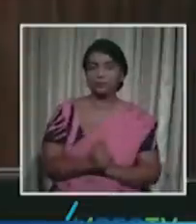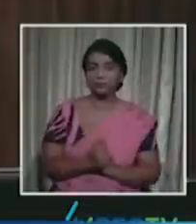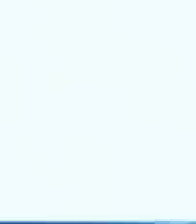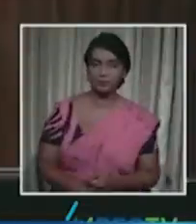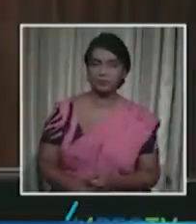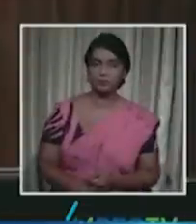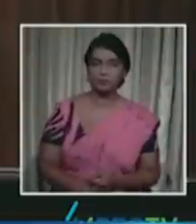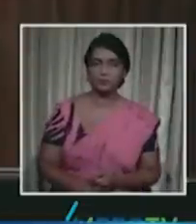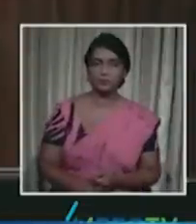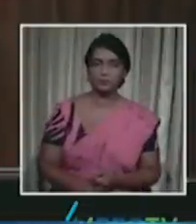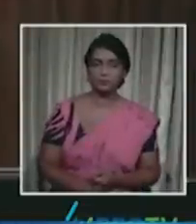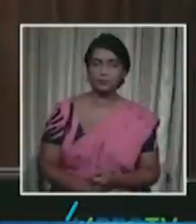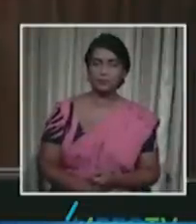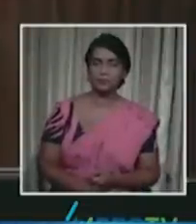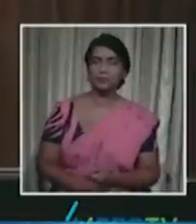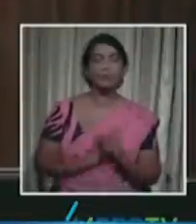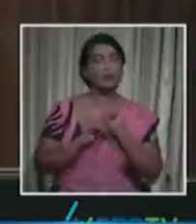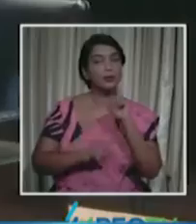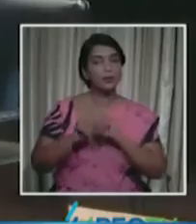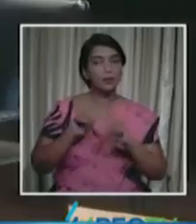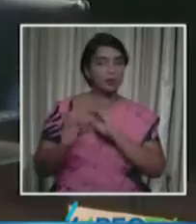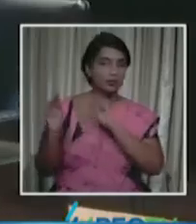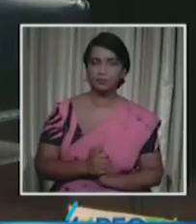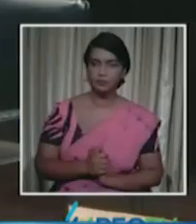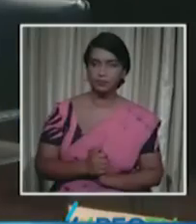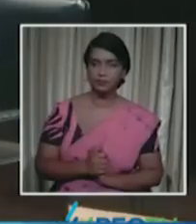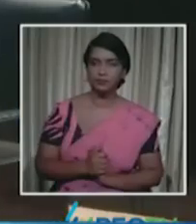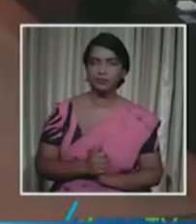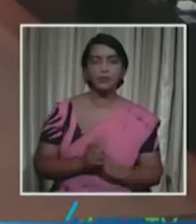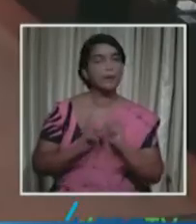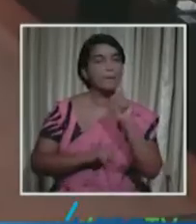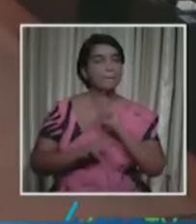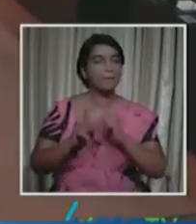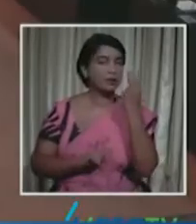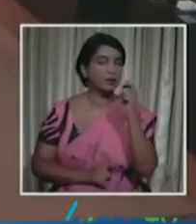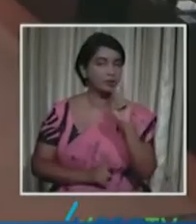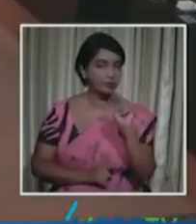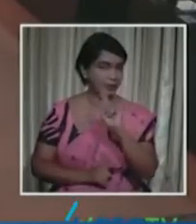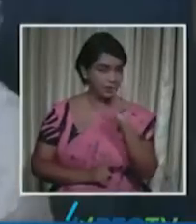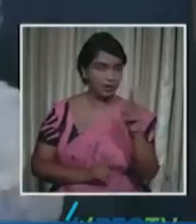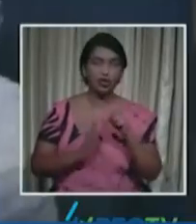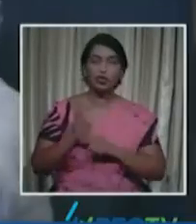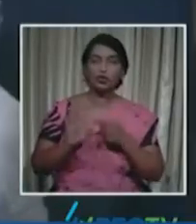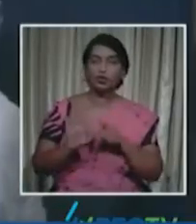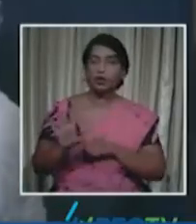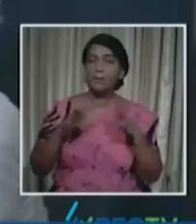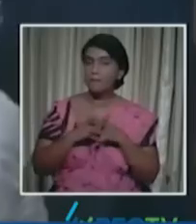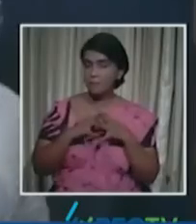ආයි ඊගාවට පාර්ලිමේන්තුව කල් තැබීම. කල් තැබීම. පාර්ලිමේන්තුව 2022 ජූලි මාස 20 වෙනි